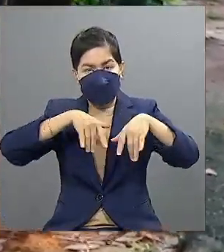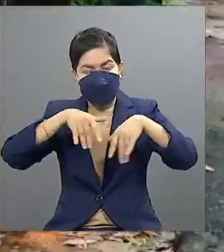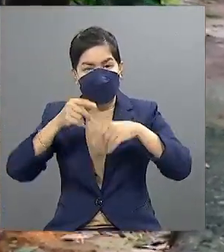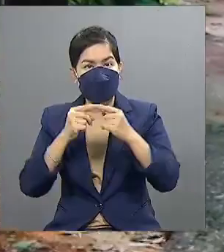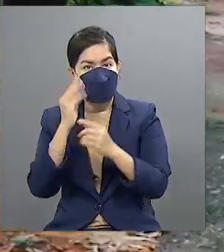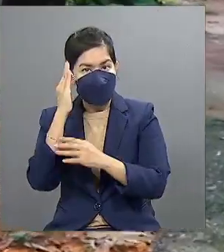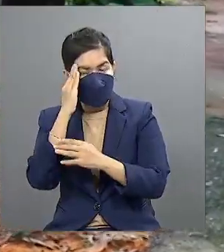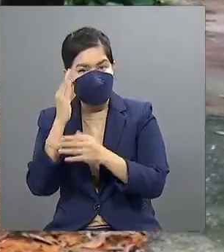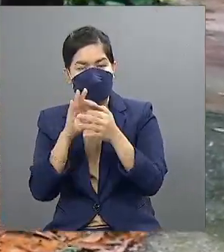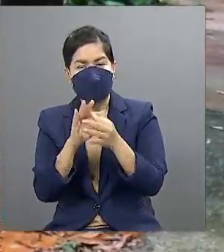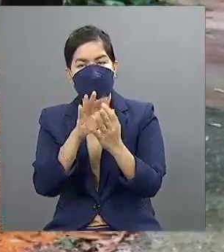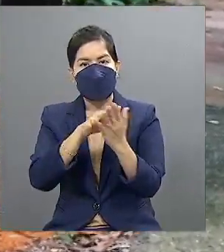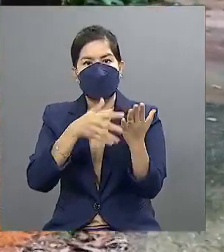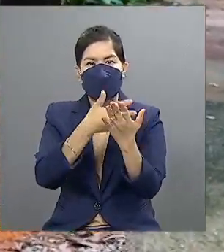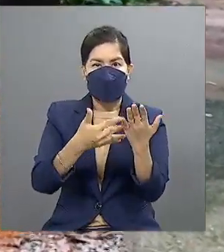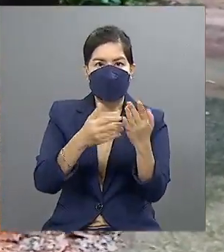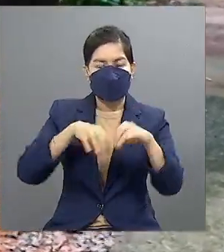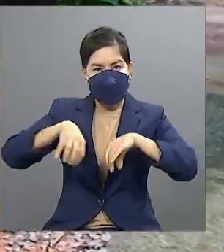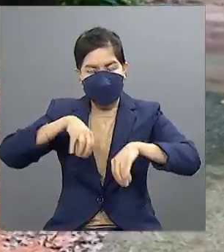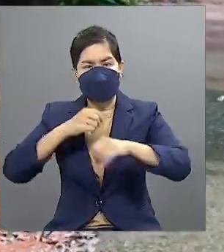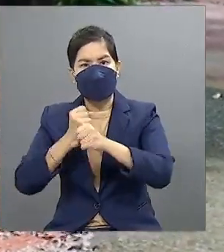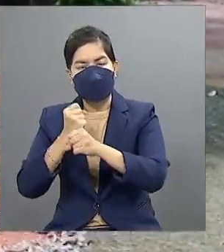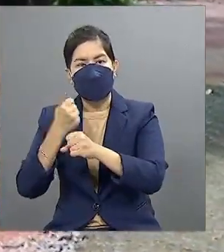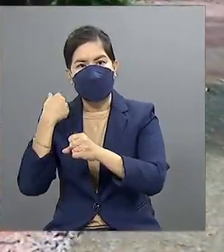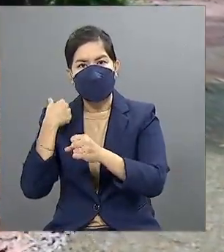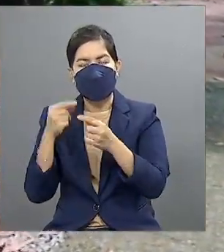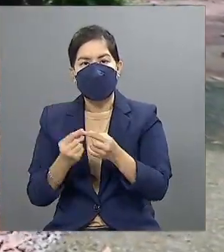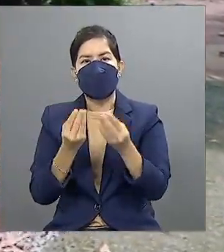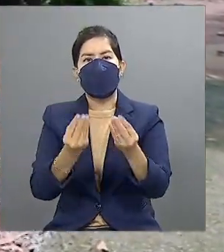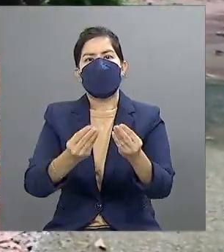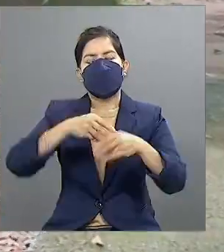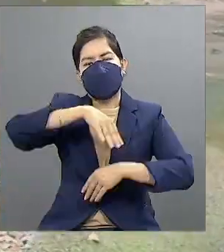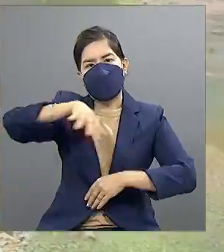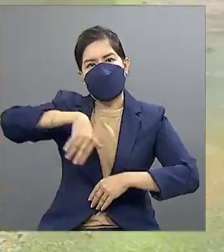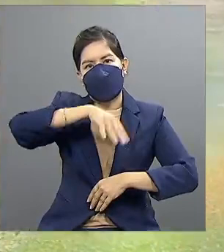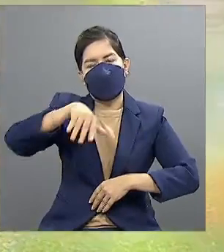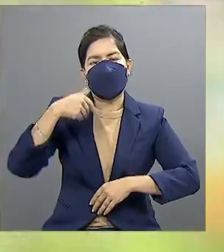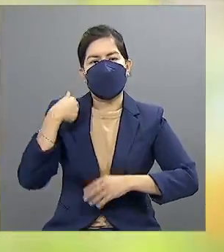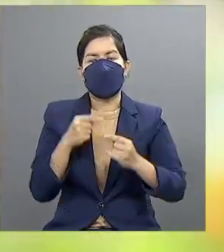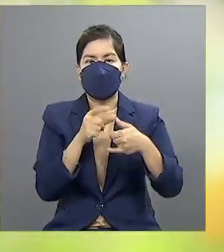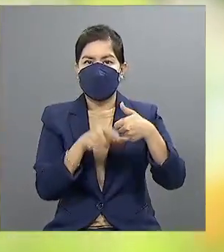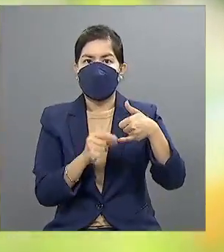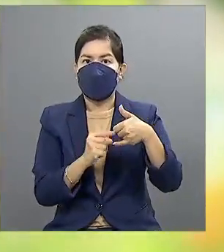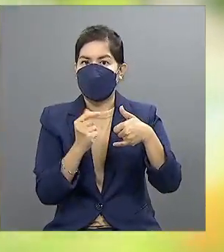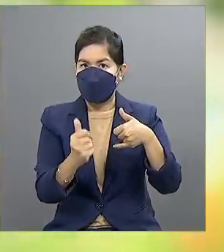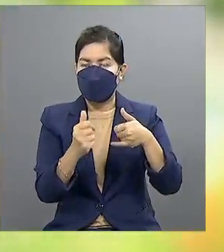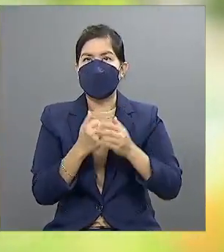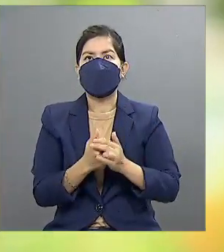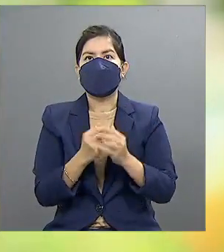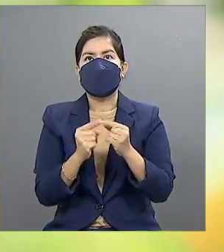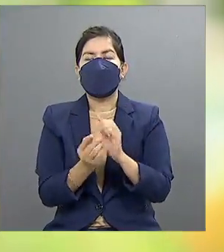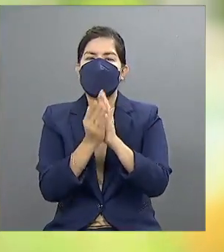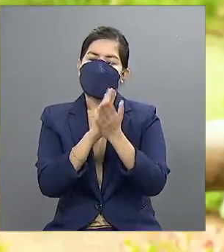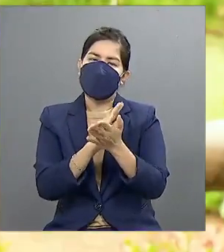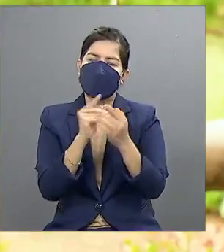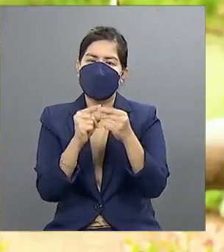การแก้ไขนะครับพัฒนาเขาให้เป็นคนดีและมันก็จะเข้าไปอีกรูปแบบนึงคือจะเป็นการให้โอกาสถ้าหาก